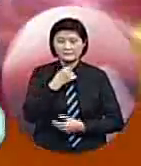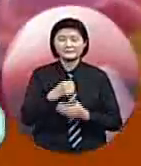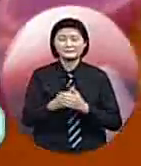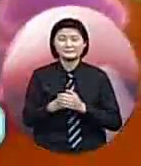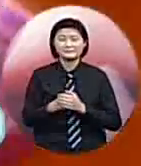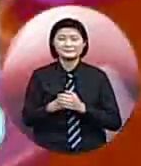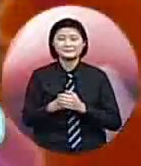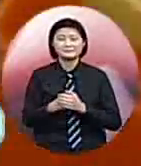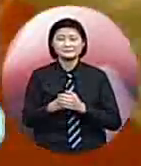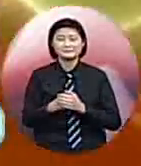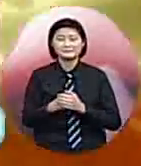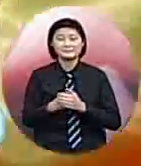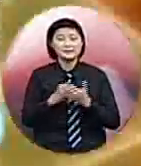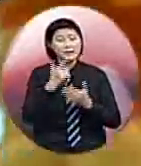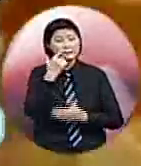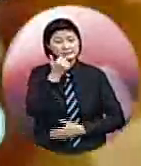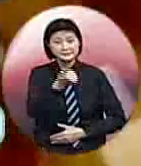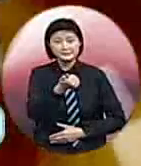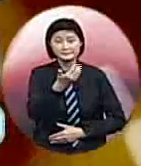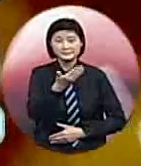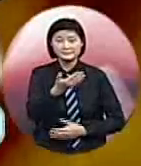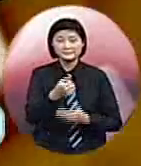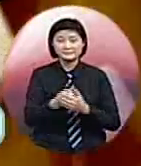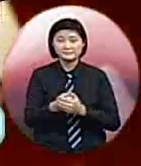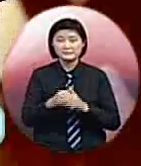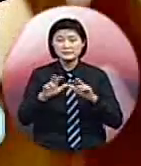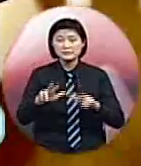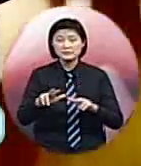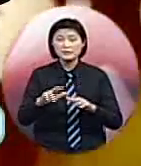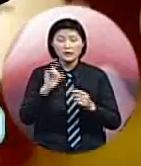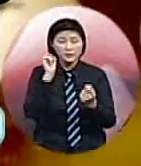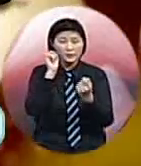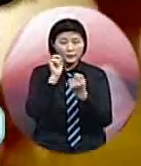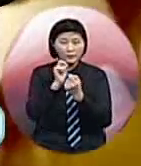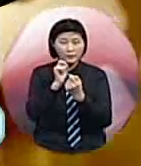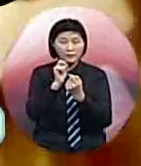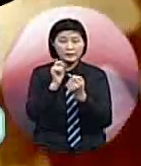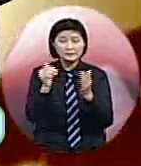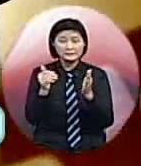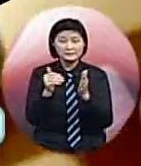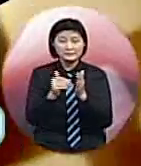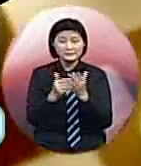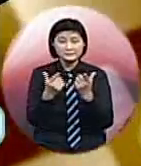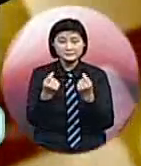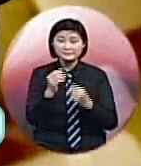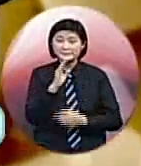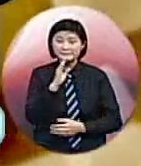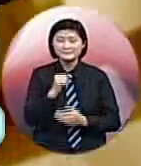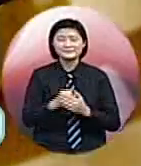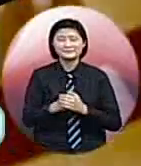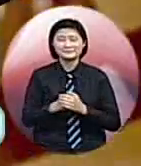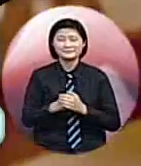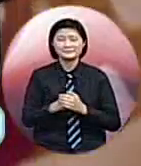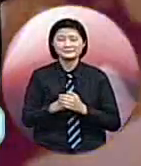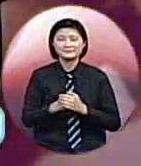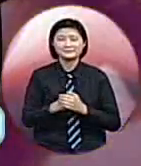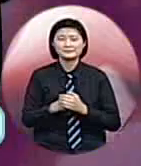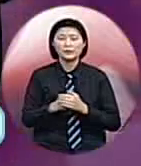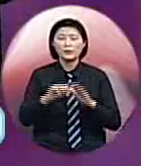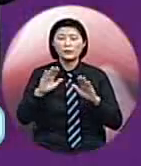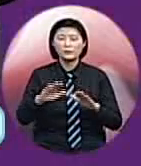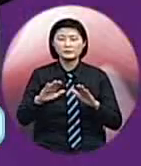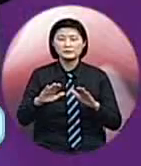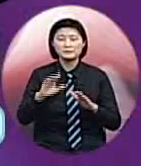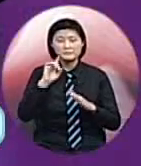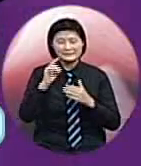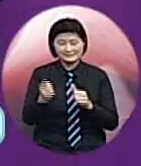예. 아버님. 예, 예. 지금 이제 며칠 안 남았죠, 연말이. 예, 그렇죠. 며칠 안 남았죠. 네, 아. 며칠 안 남았는데 오늘